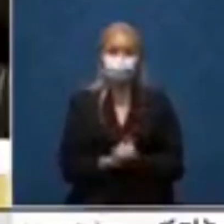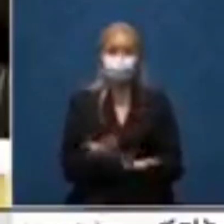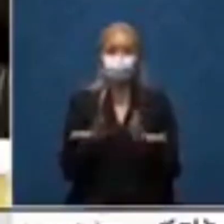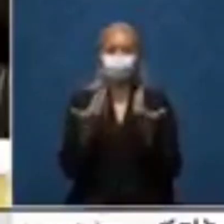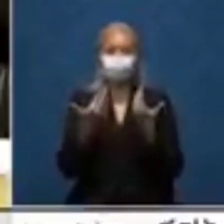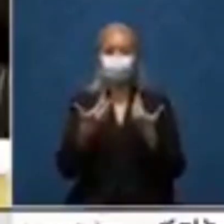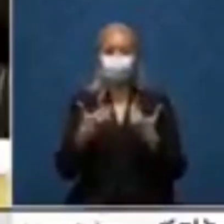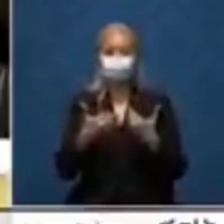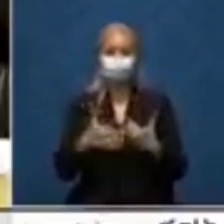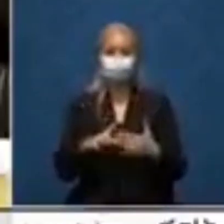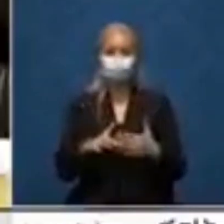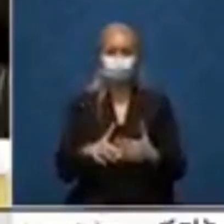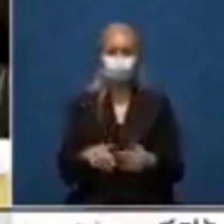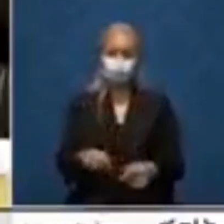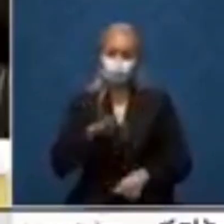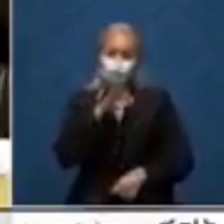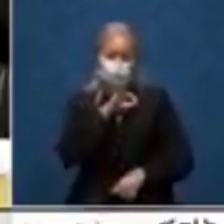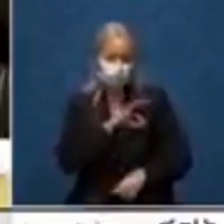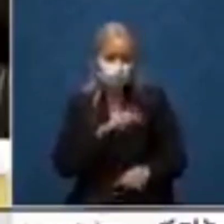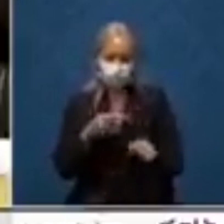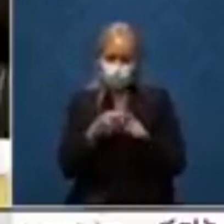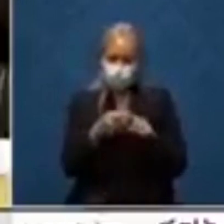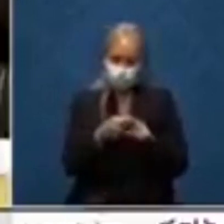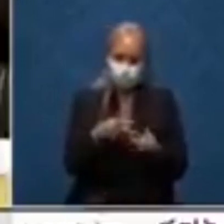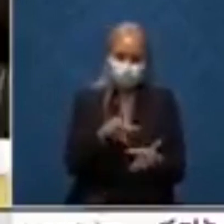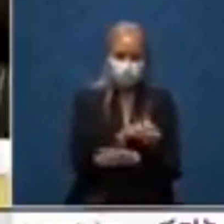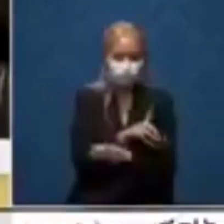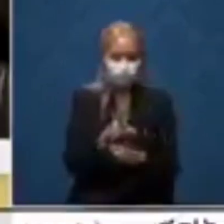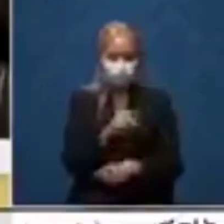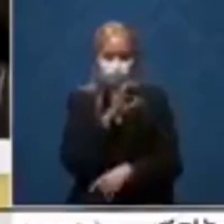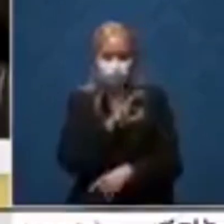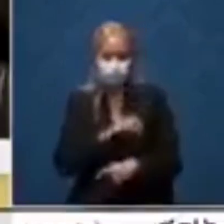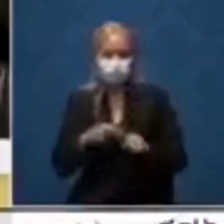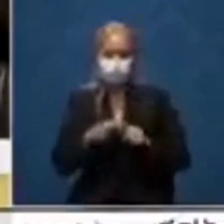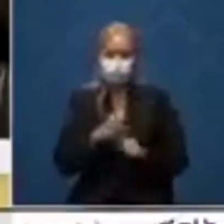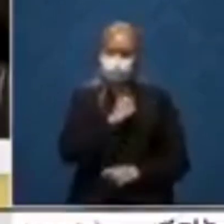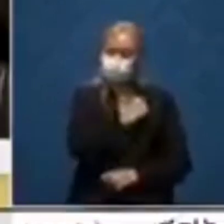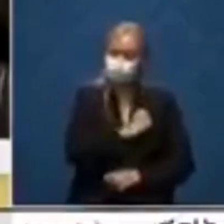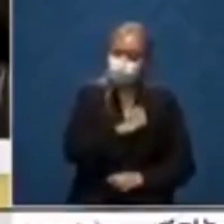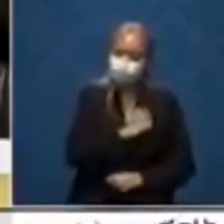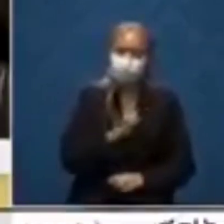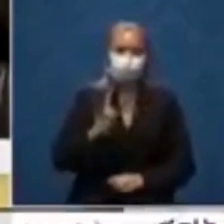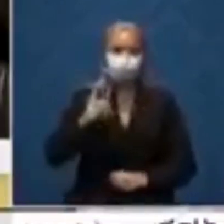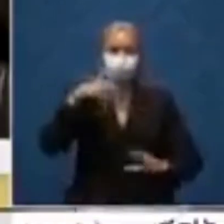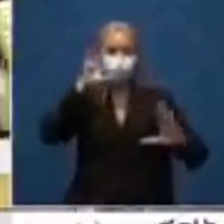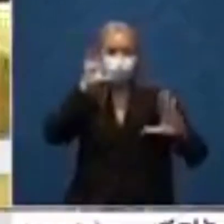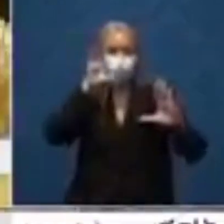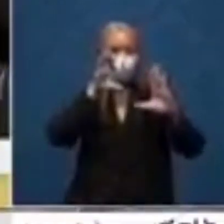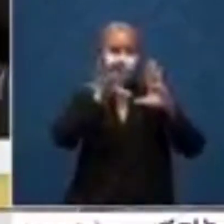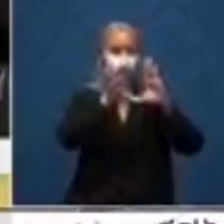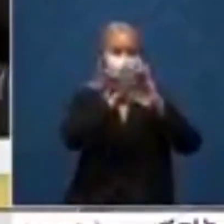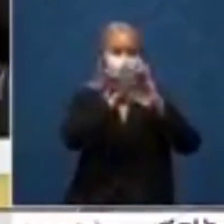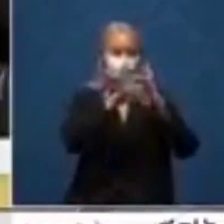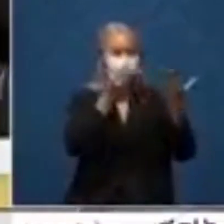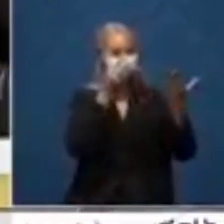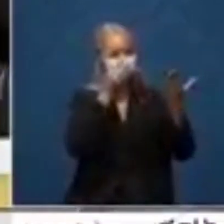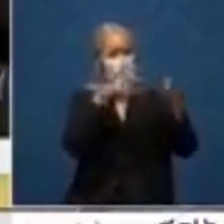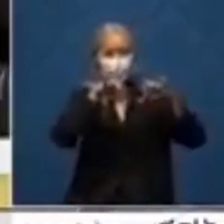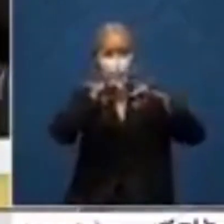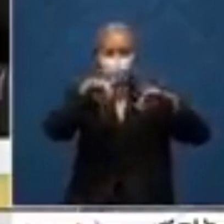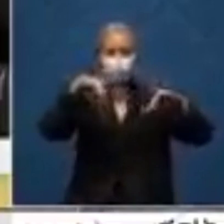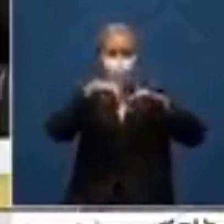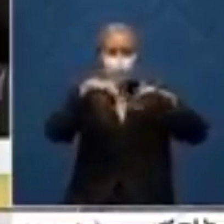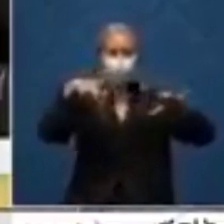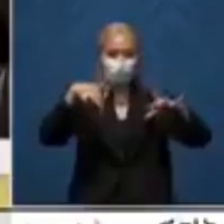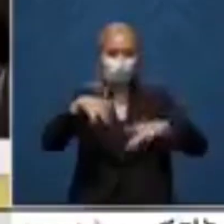อนไหวเจ็บปวดร่วมกันทั้งสังคมนะคะในวันนั้นค่ะยังมีภาพที่มันย้อนแย้งขัดแย้งทำให้ผู้คนก่นด่า